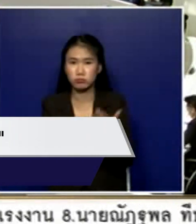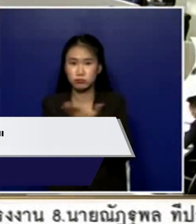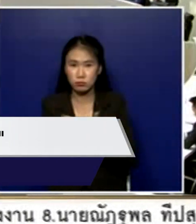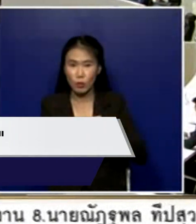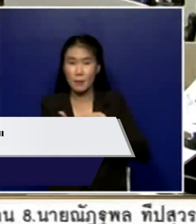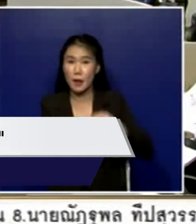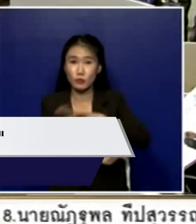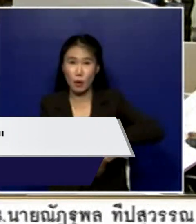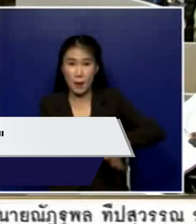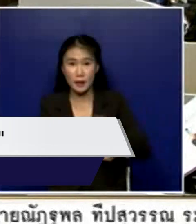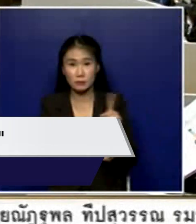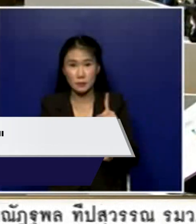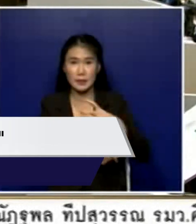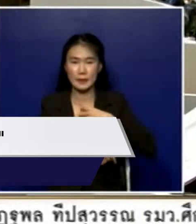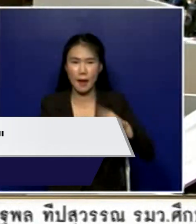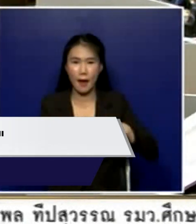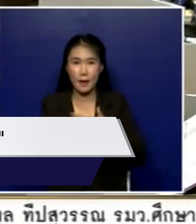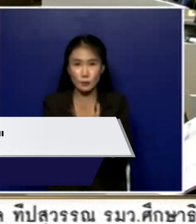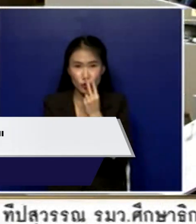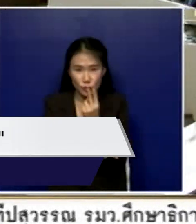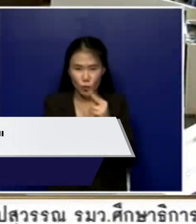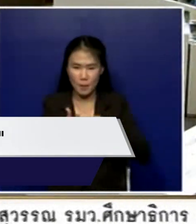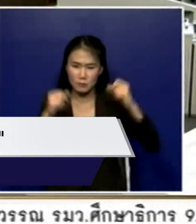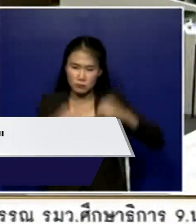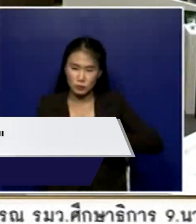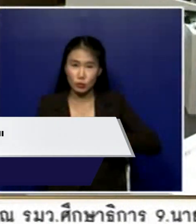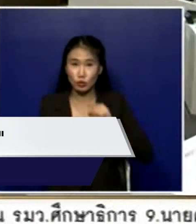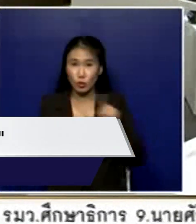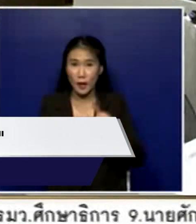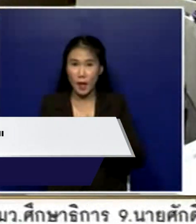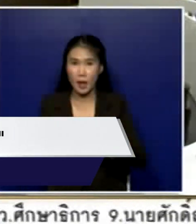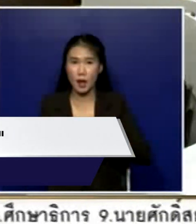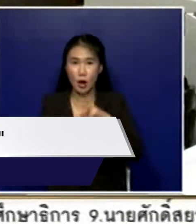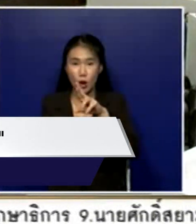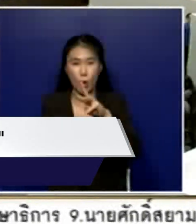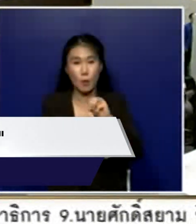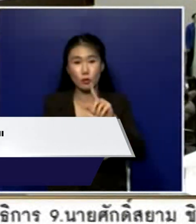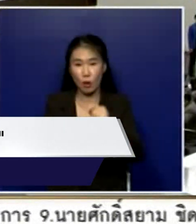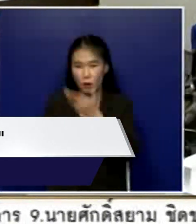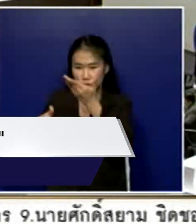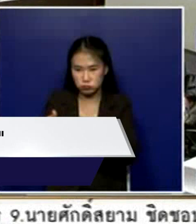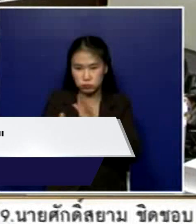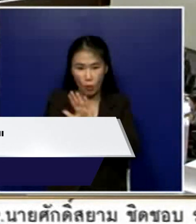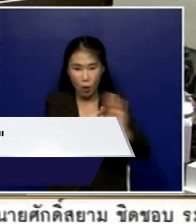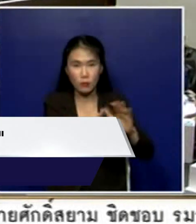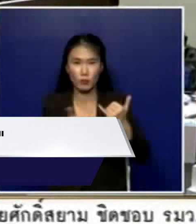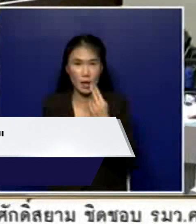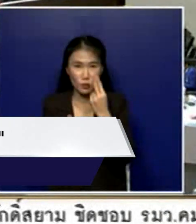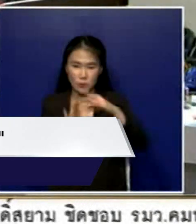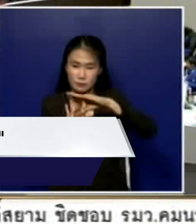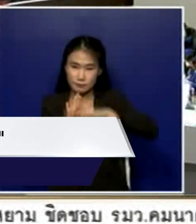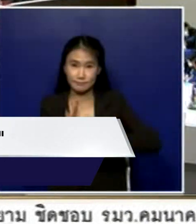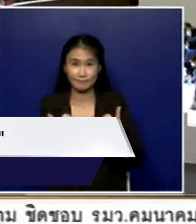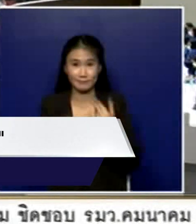ขึ้นสะท้อนอยู่ในสังคมปัจจุบันการอภิปรายไม่ไว้วางใจปีนี้ไม่เหมือนปีที่แล้วบอกว่าเราเนี่ยโรย